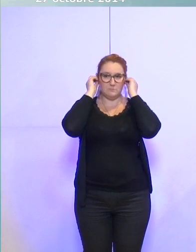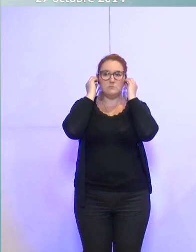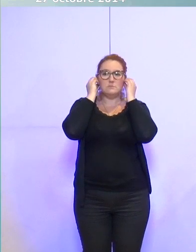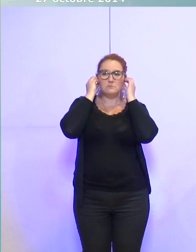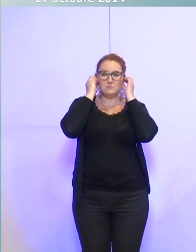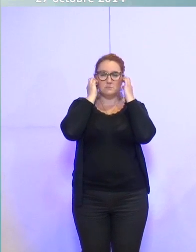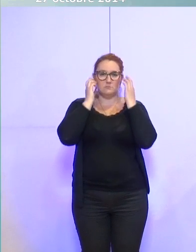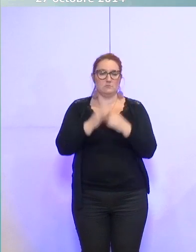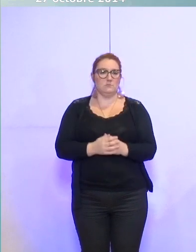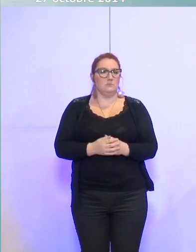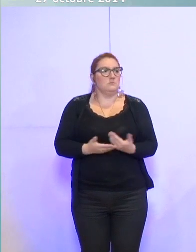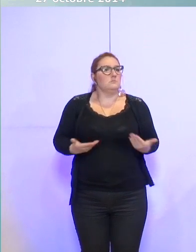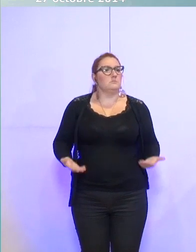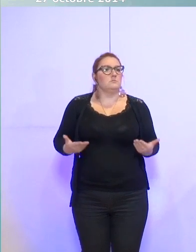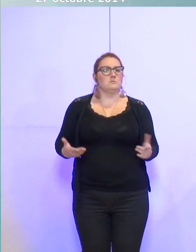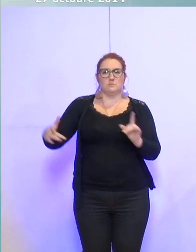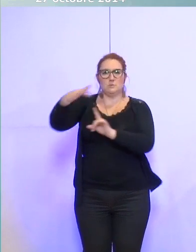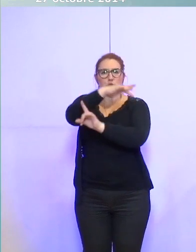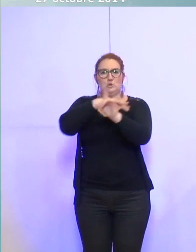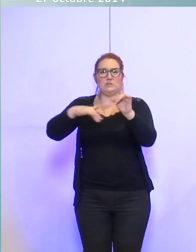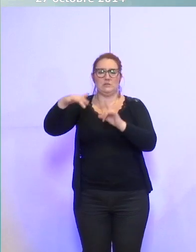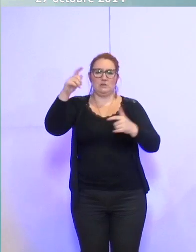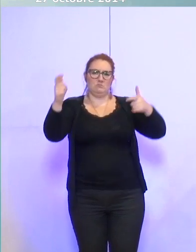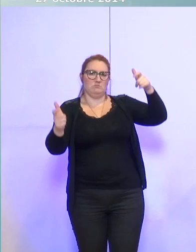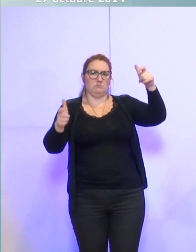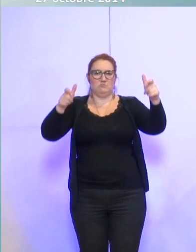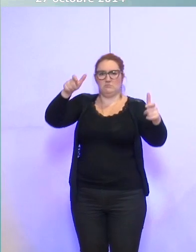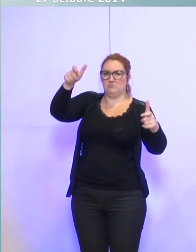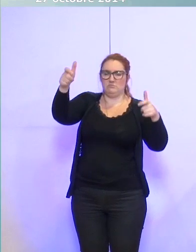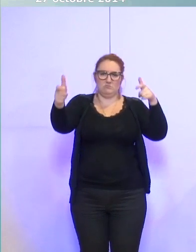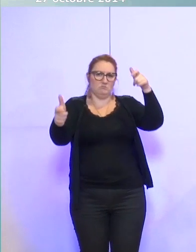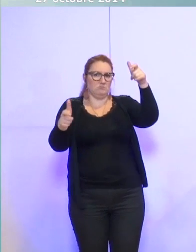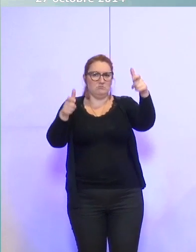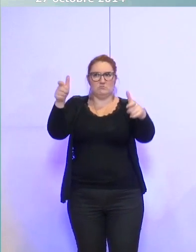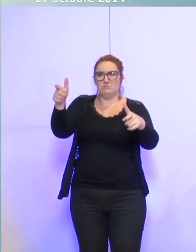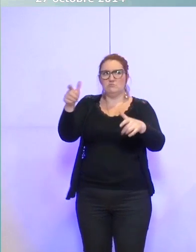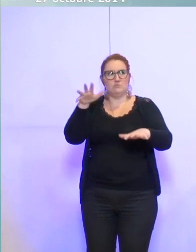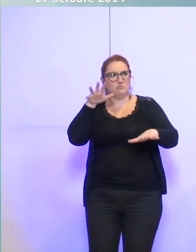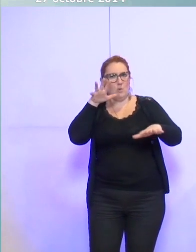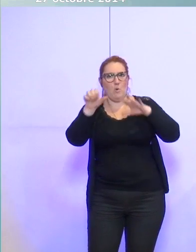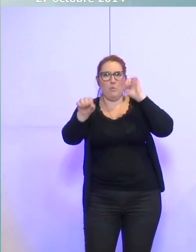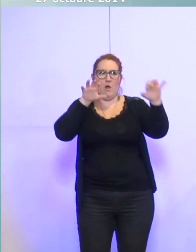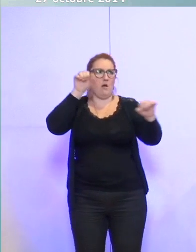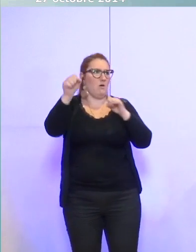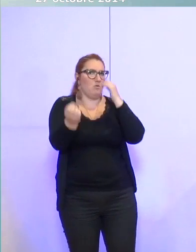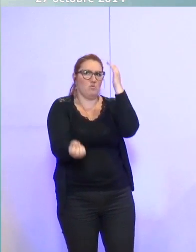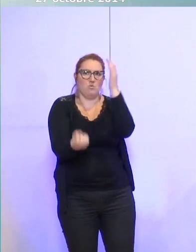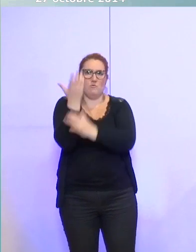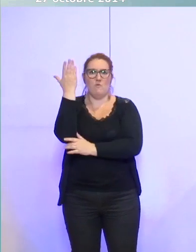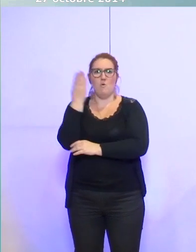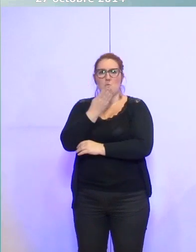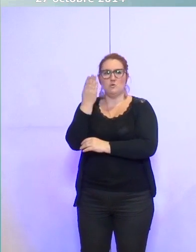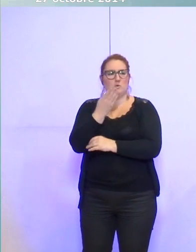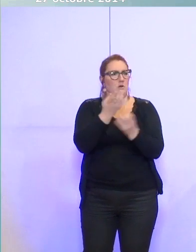À l'heure où notre société doute d'elle-même et semble en quête de nouveaux repères, l'ensemble des composantes républicaines d'une